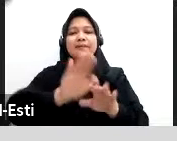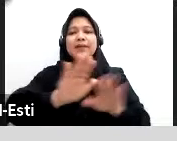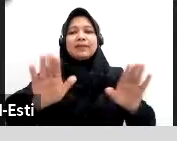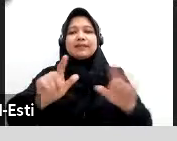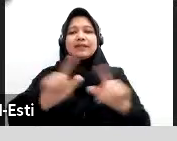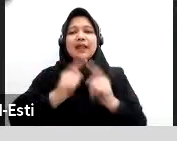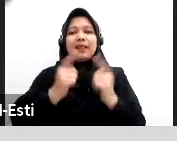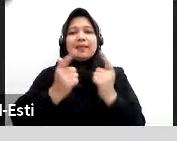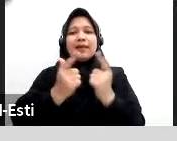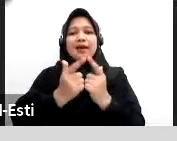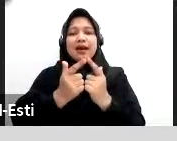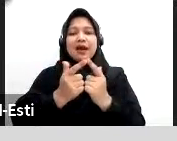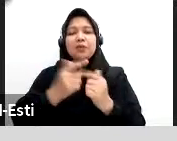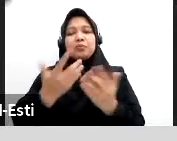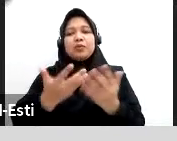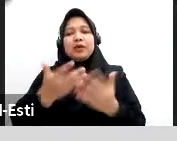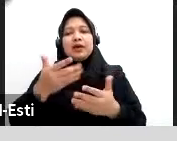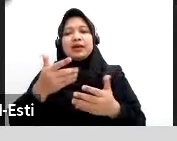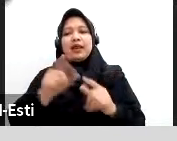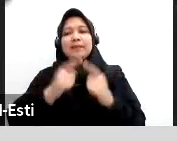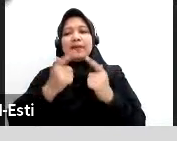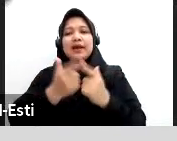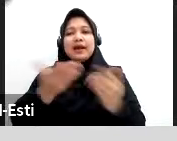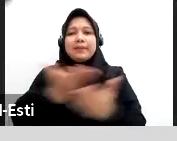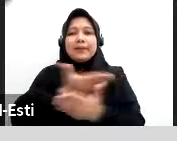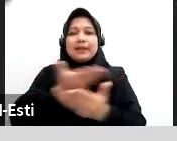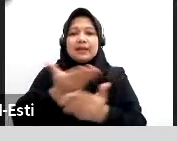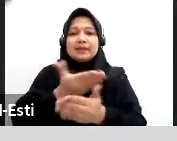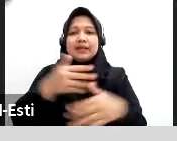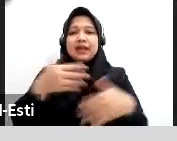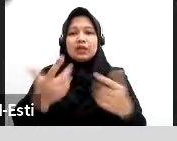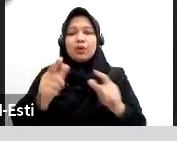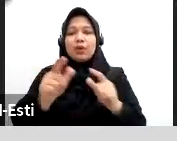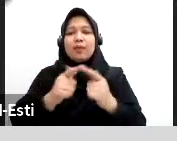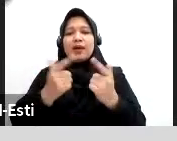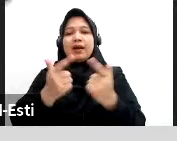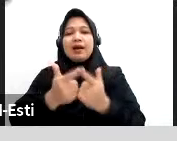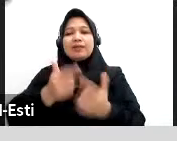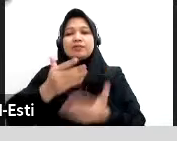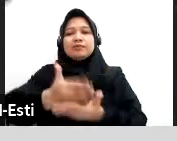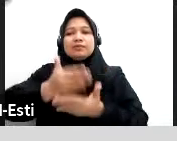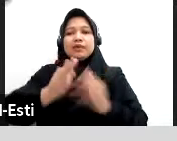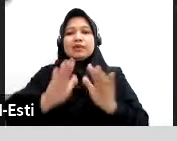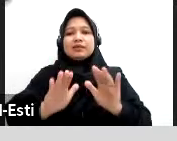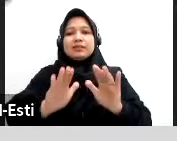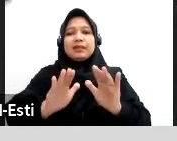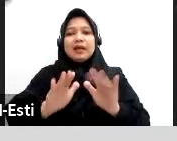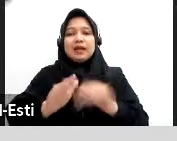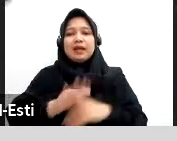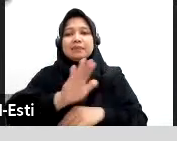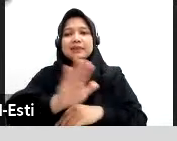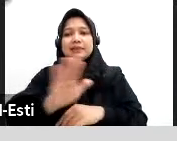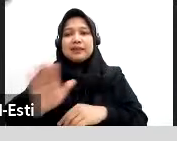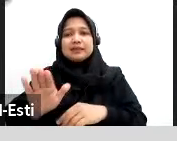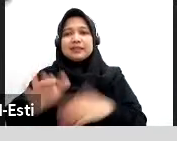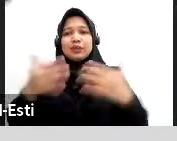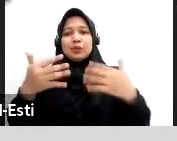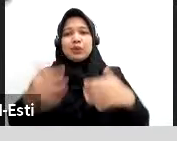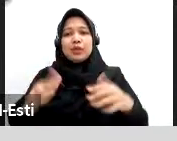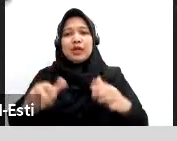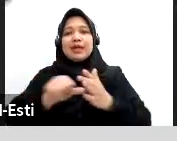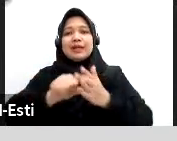baik itu mediasi lembaga mediasi atau lembaga arbitrase masing-masing tetapi kemudian dibantu dengan